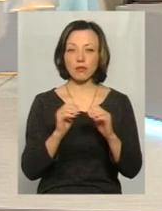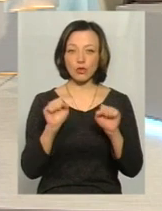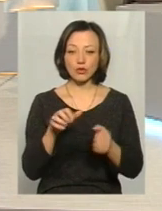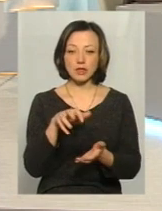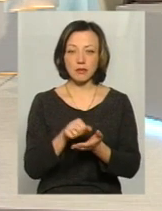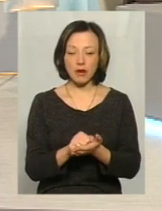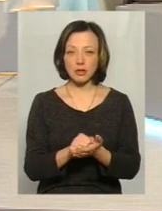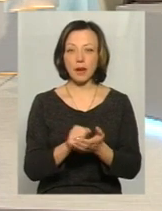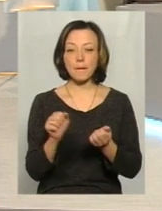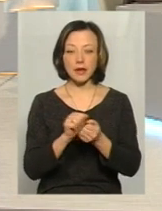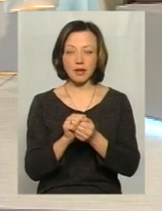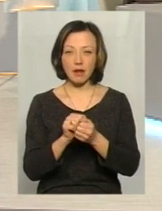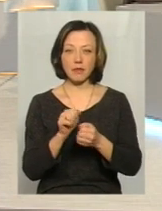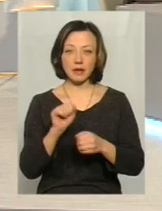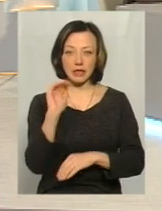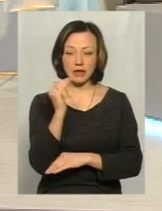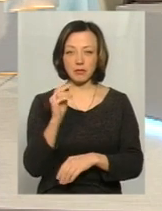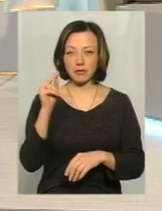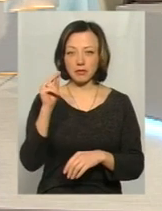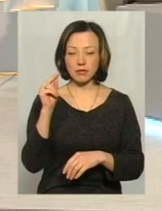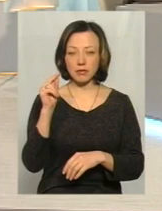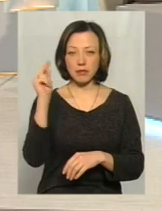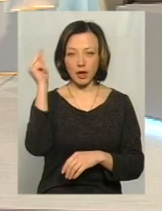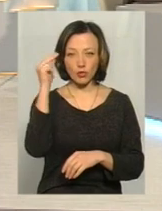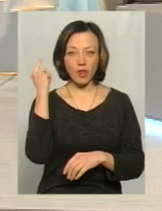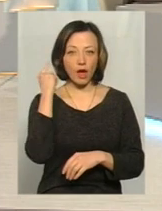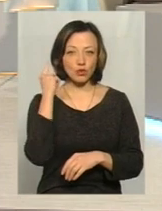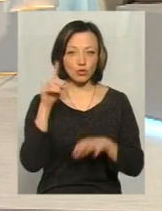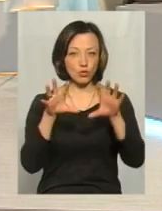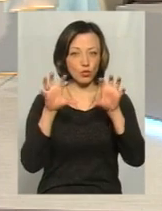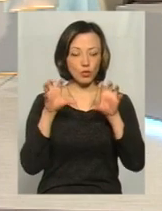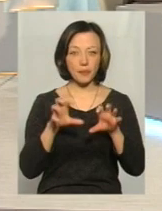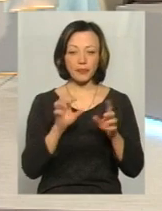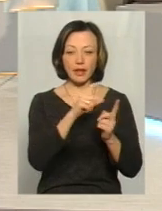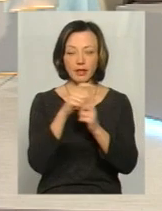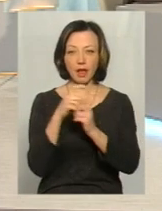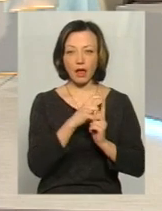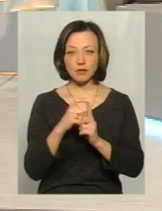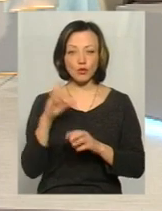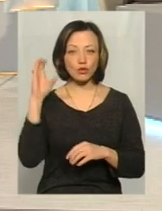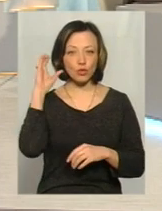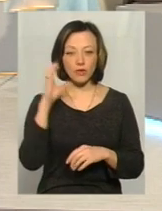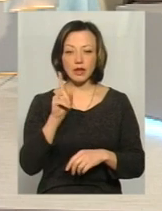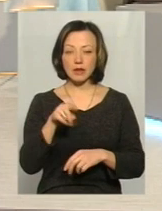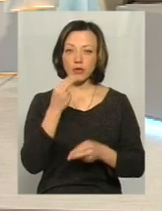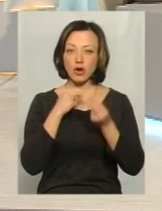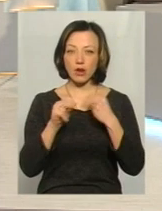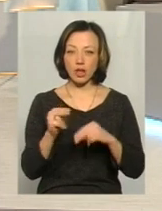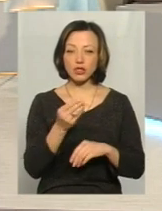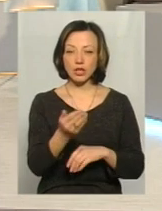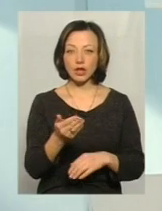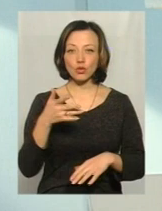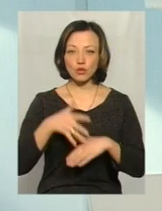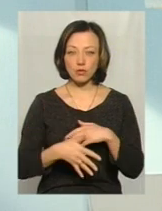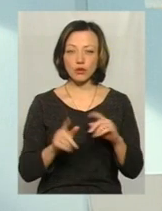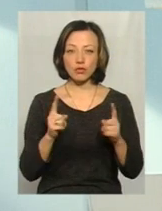із матеріалами іноземної мови на слух, чим більше текстів вона прослуховує, тим краще її